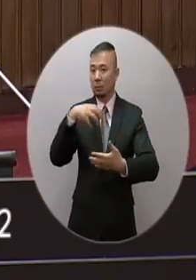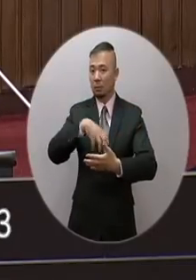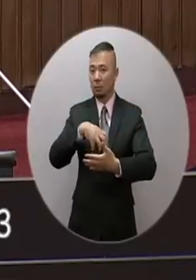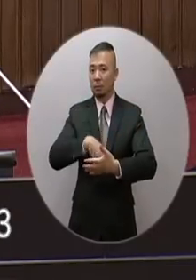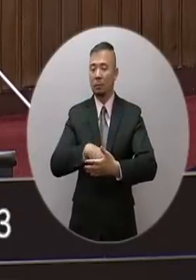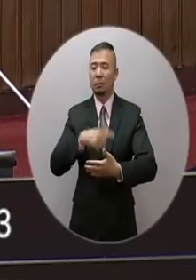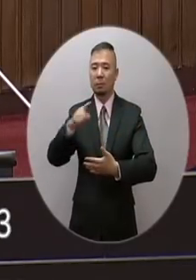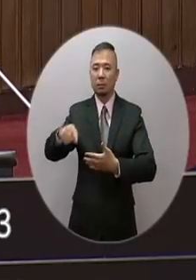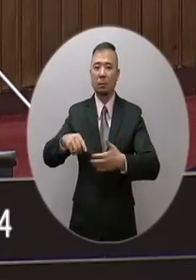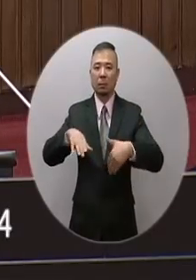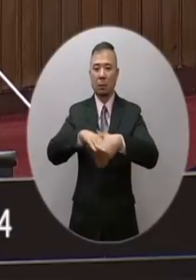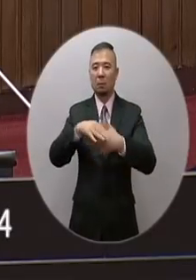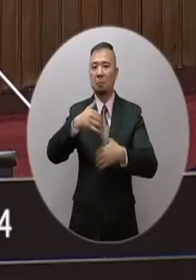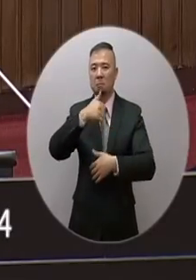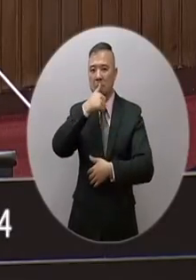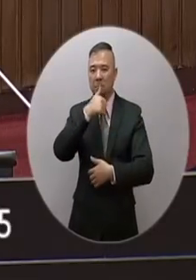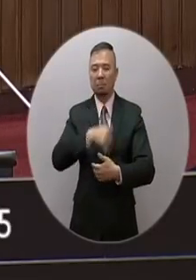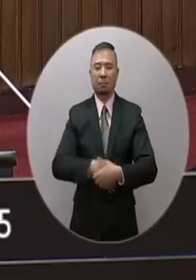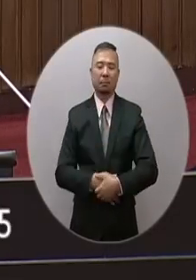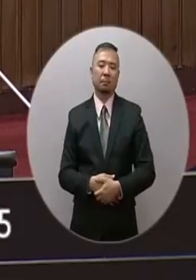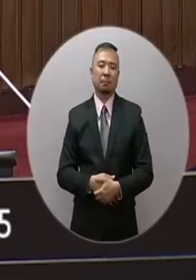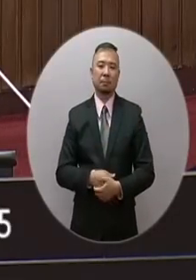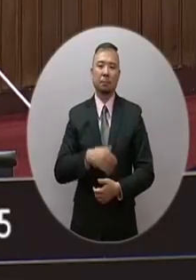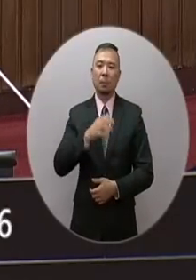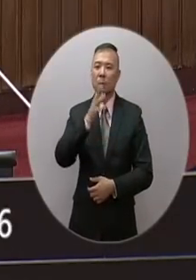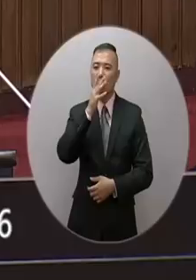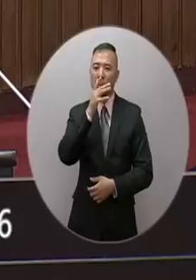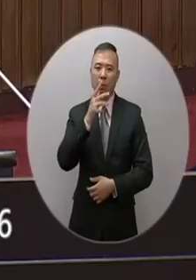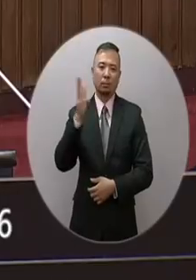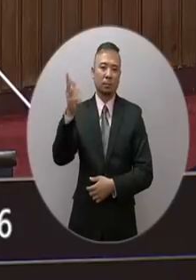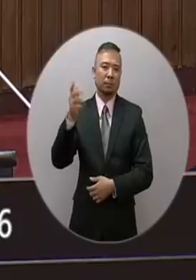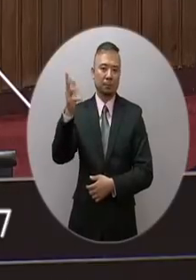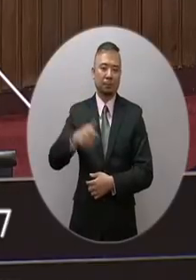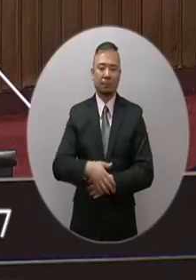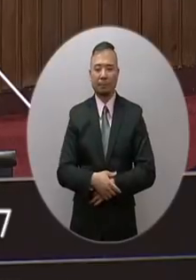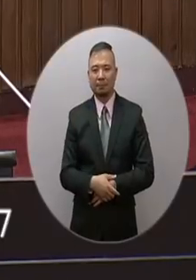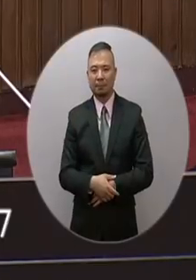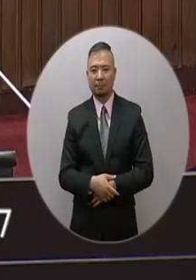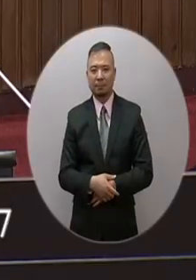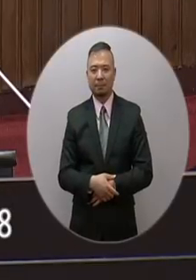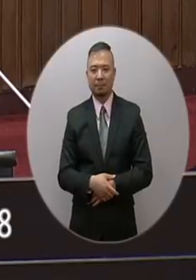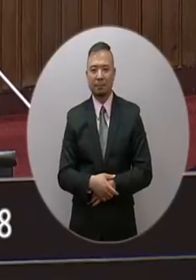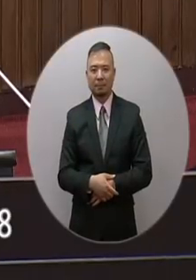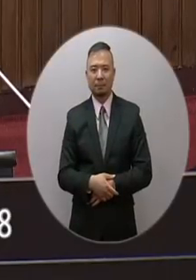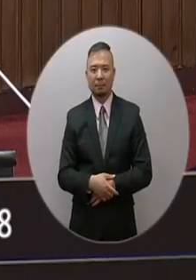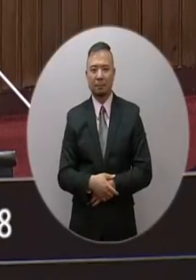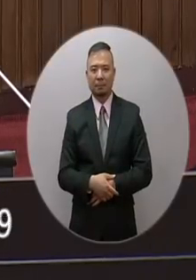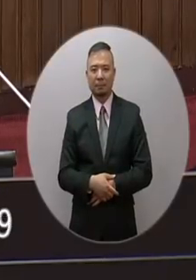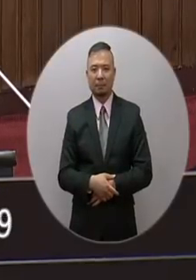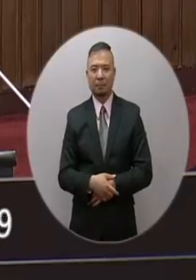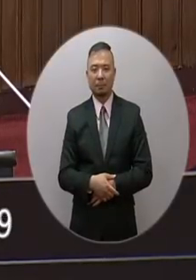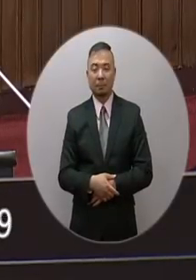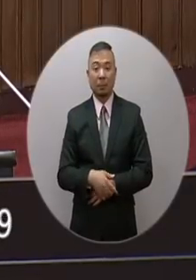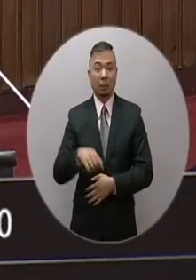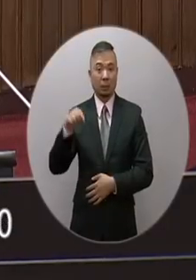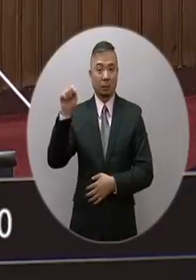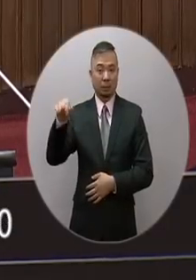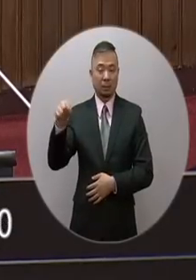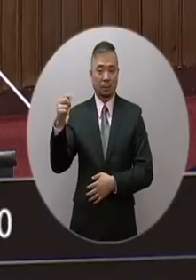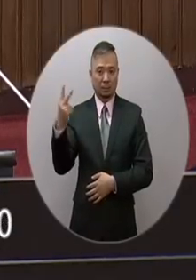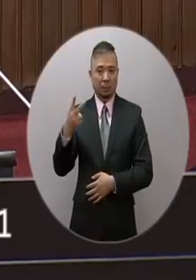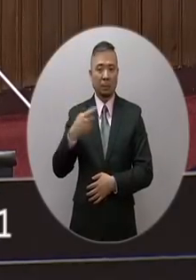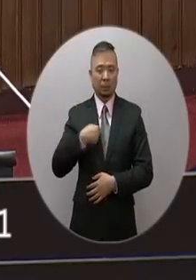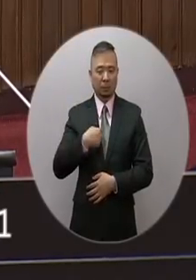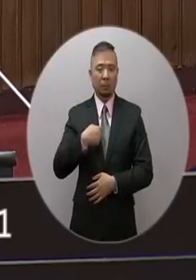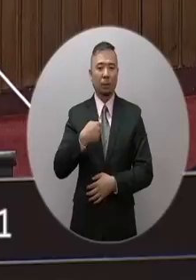下往，往而不害安平泰。我把这两句话送给院长及各